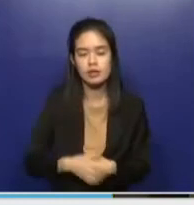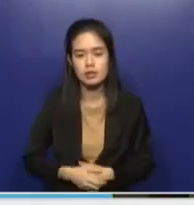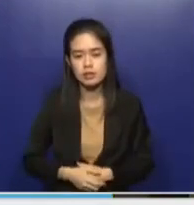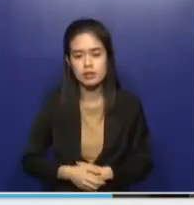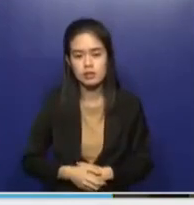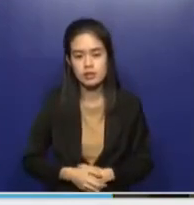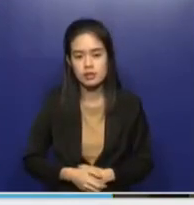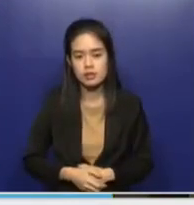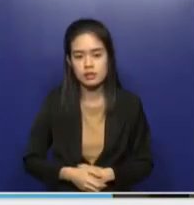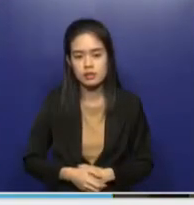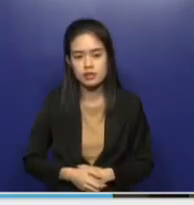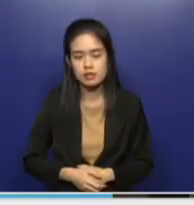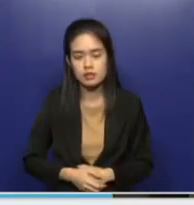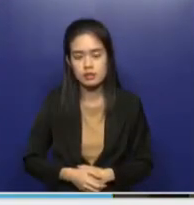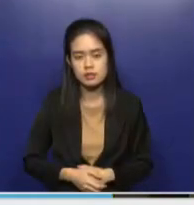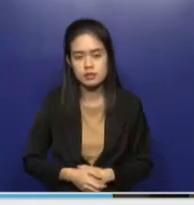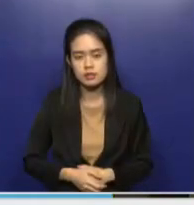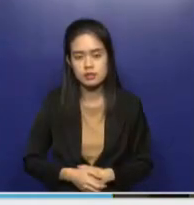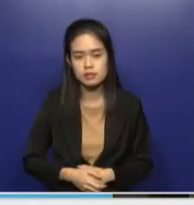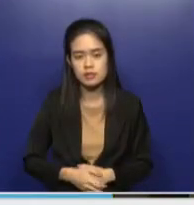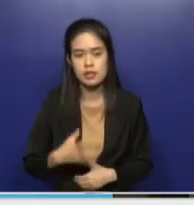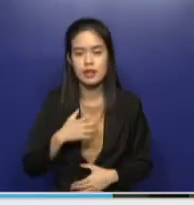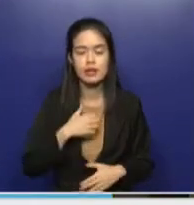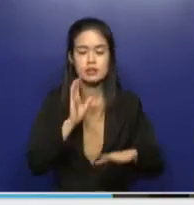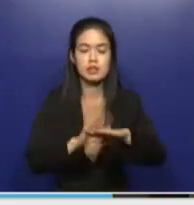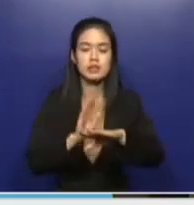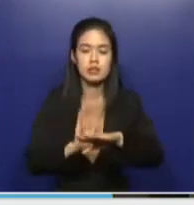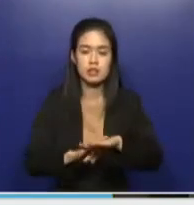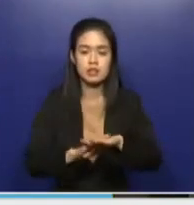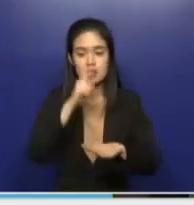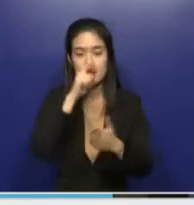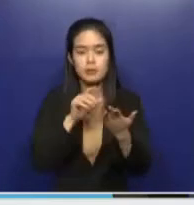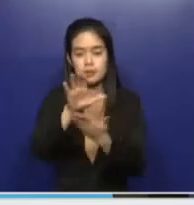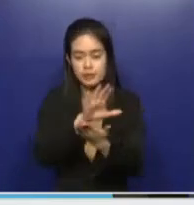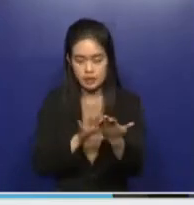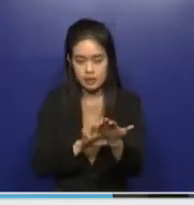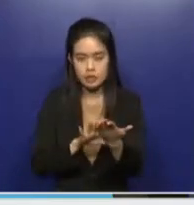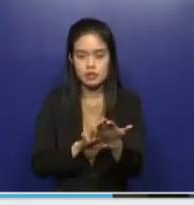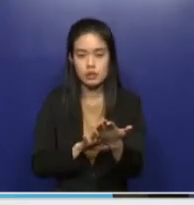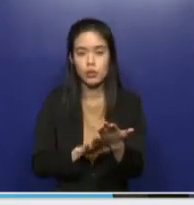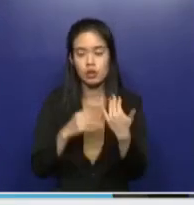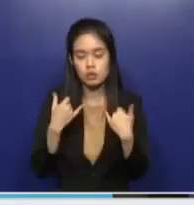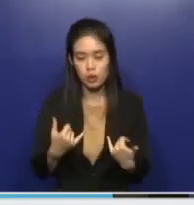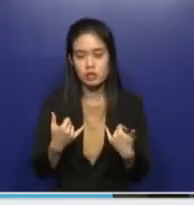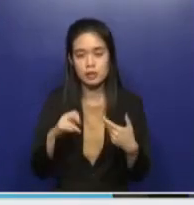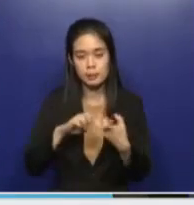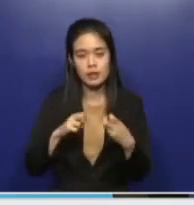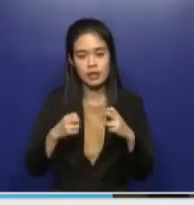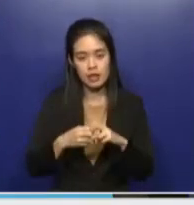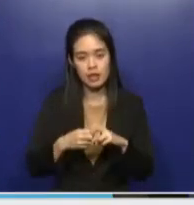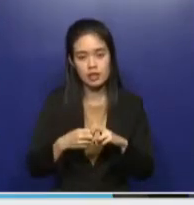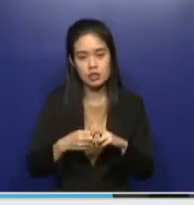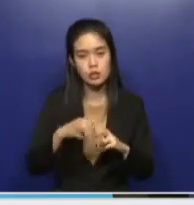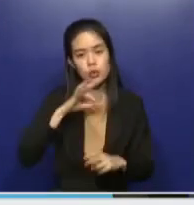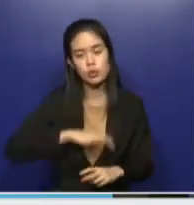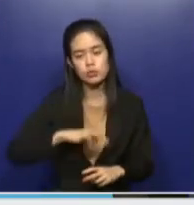นี้เป็นเสียงที่เตือนประเทศไทย ว่าเรากำลังมีปัญหาเรื่องความไว้วางใจ